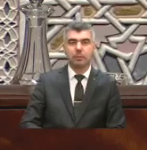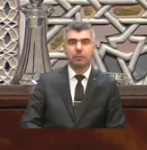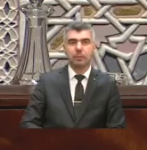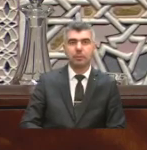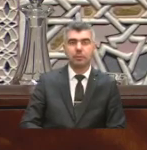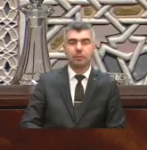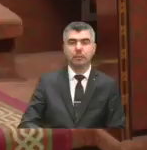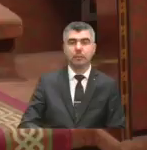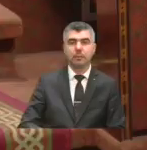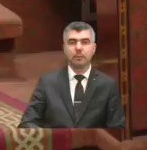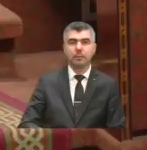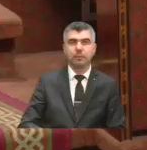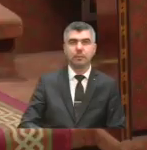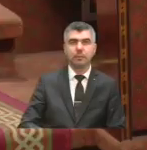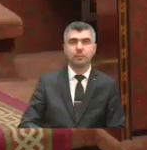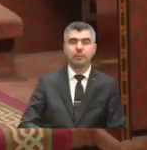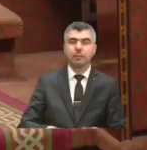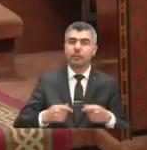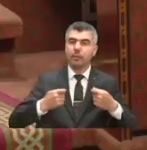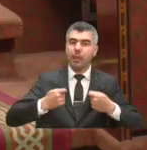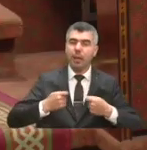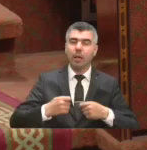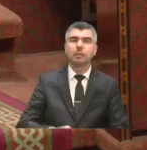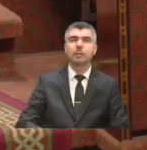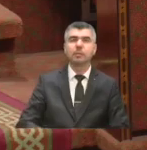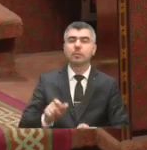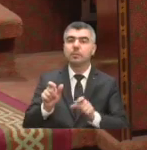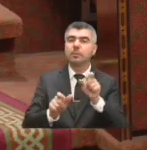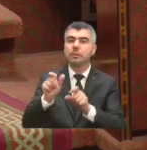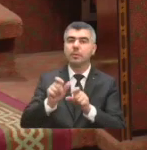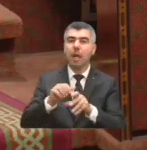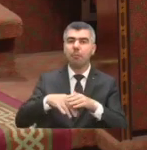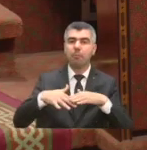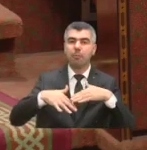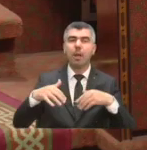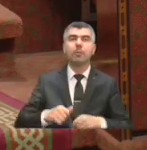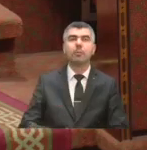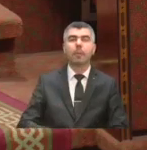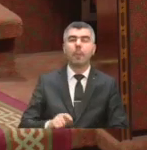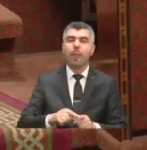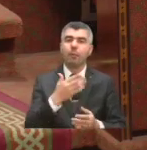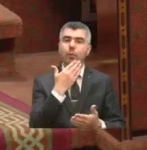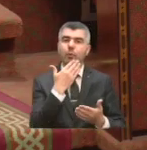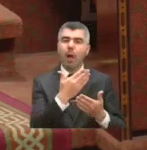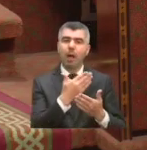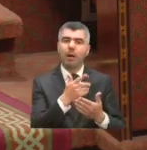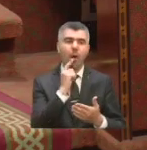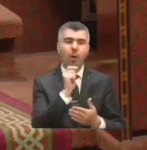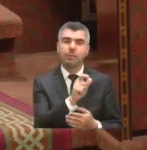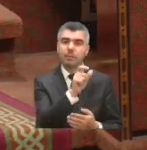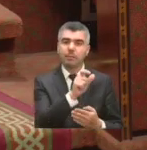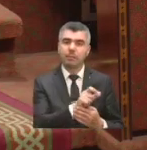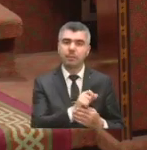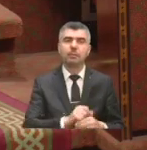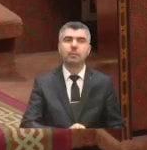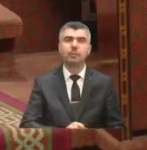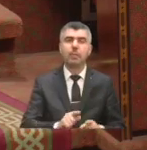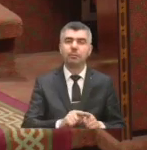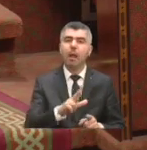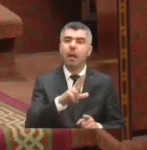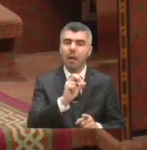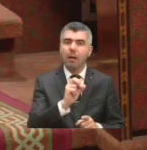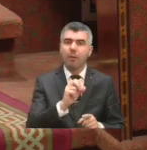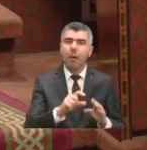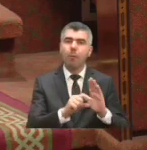الصوت. السيد الرئيس المحترم، السيدات والسادة النواب، بغي نشكر السيد النائب المحترم على الاهتمام ديالو بهذا